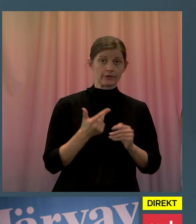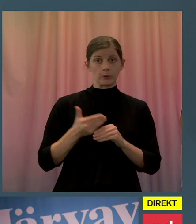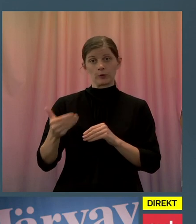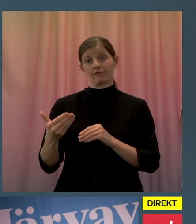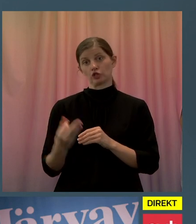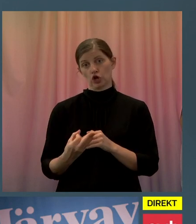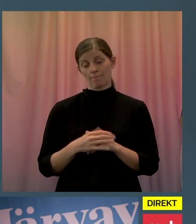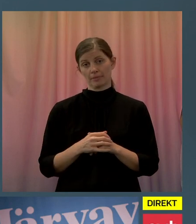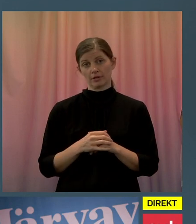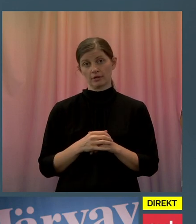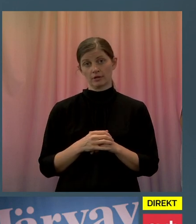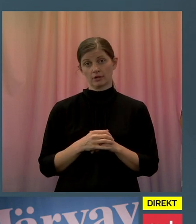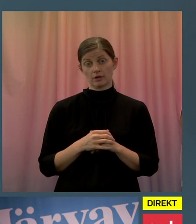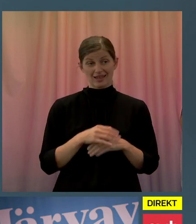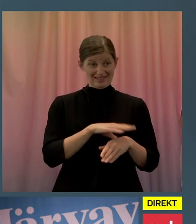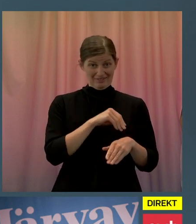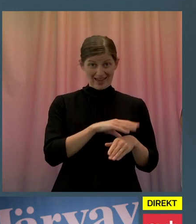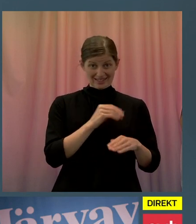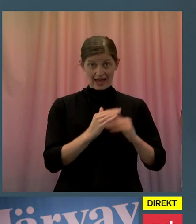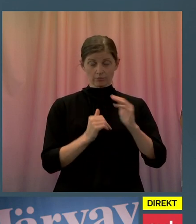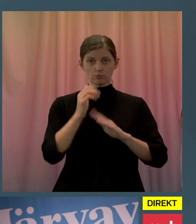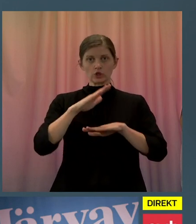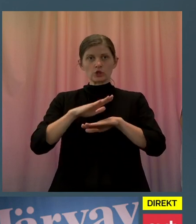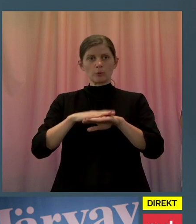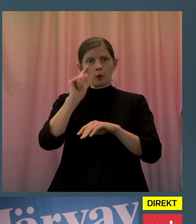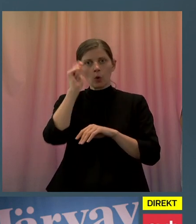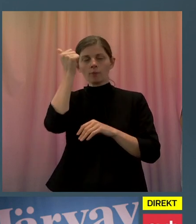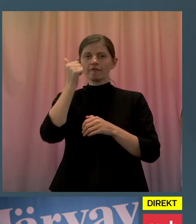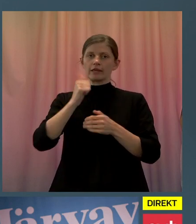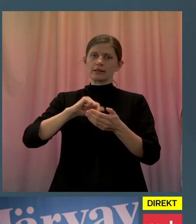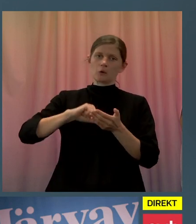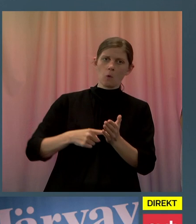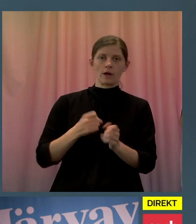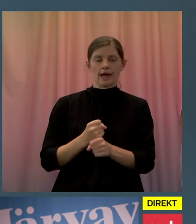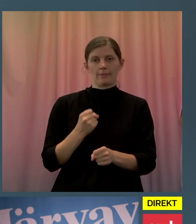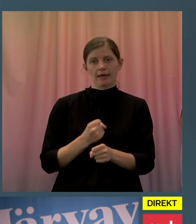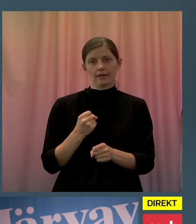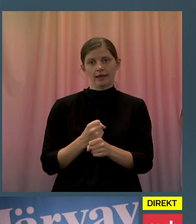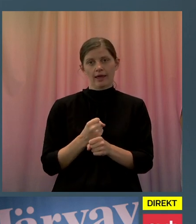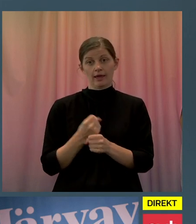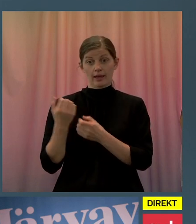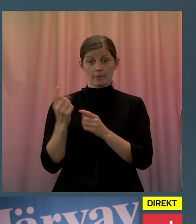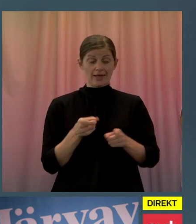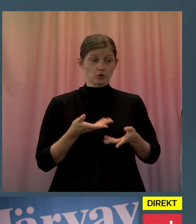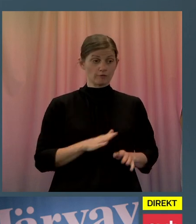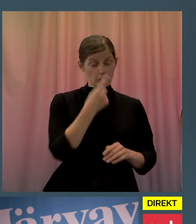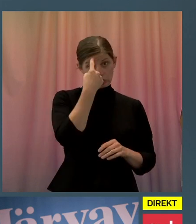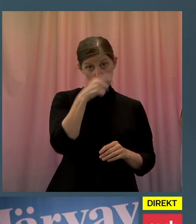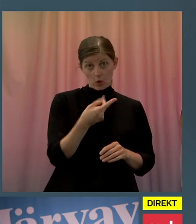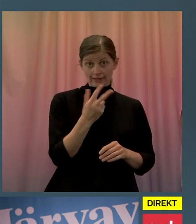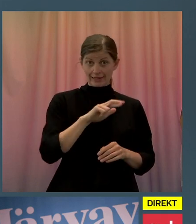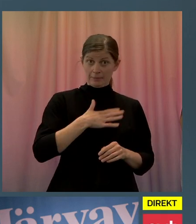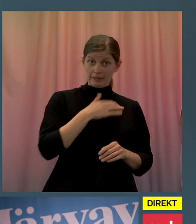Vårt lands välstånd är byggt på uppfinningar och hårt arbete. människor som är födda i Småland, som min